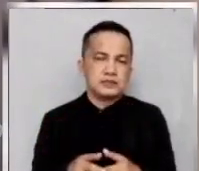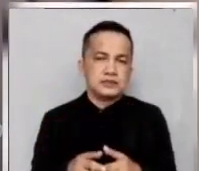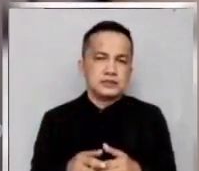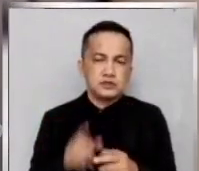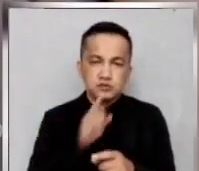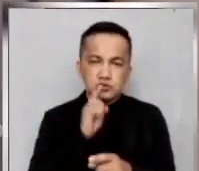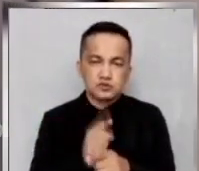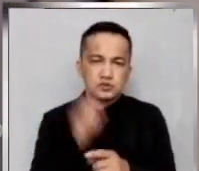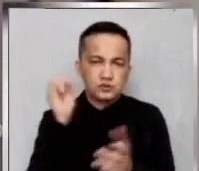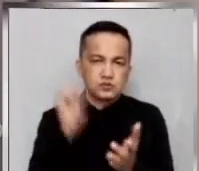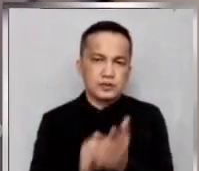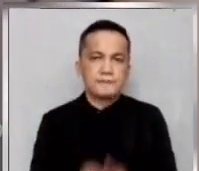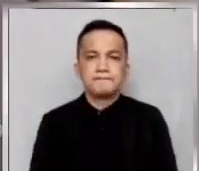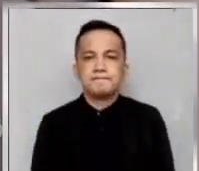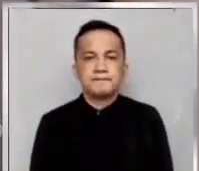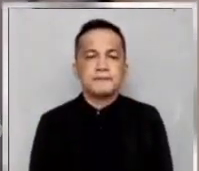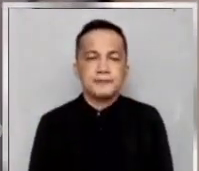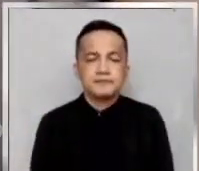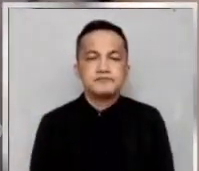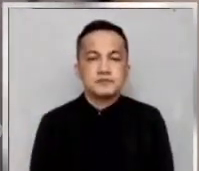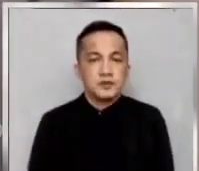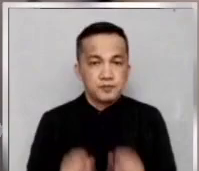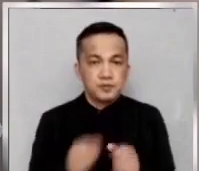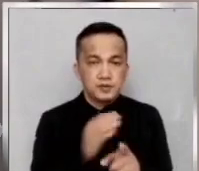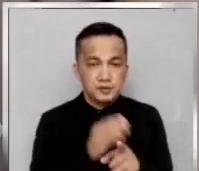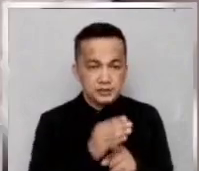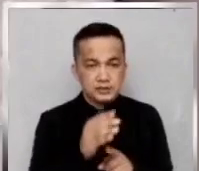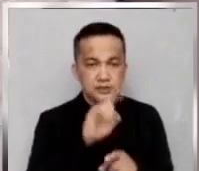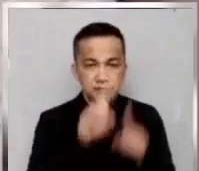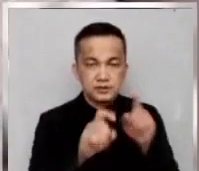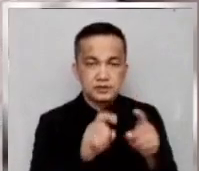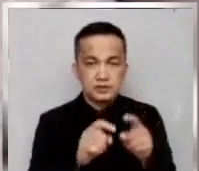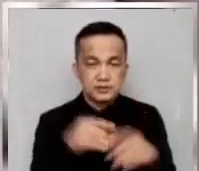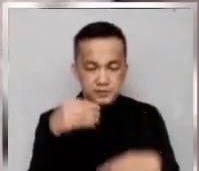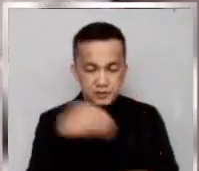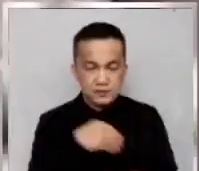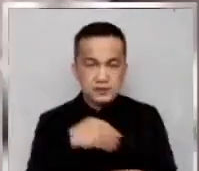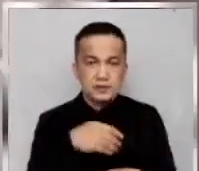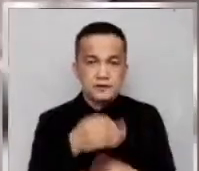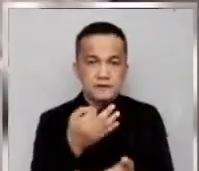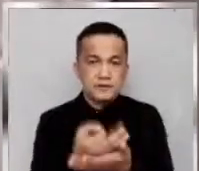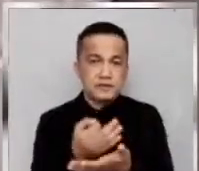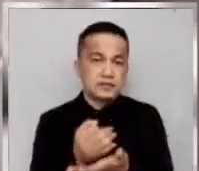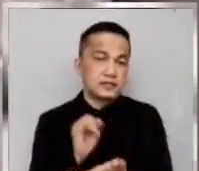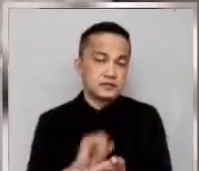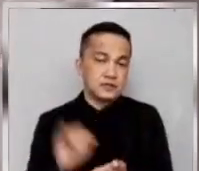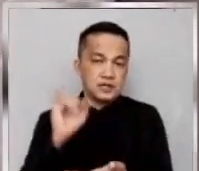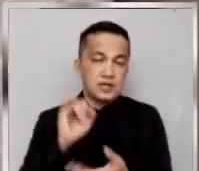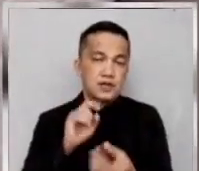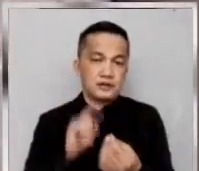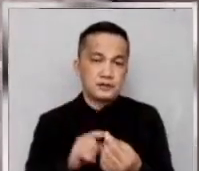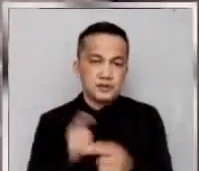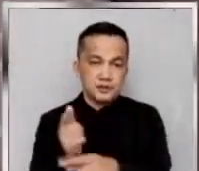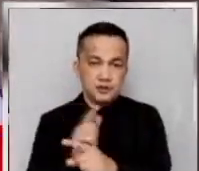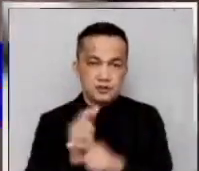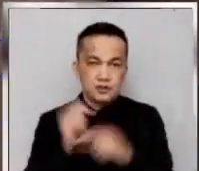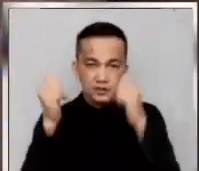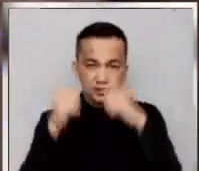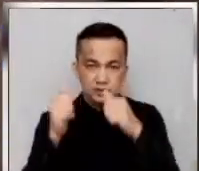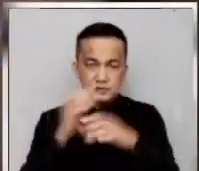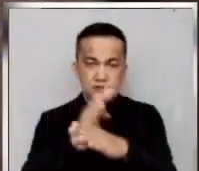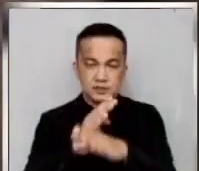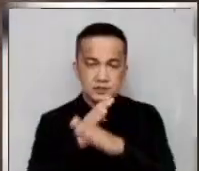utang. Mari raw direkta magtanong sa mga bangko o financial institutions tungkol sa mga loan agreement para makaiwas